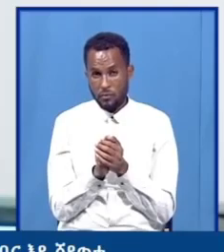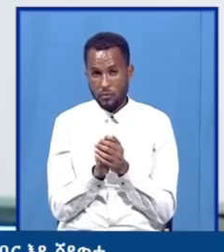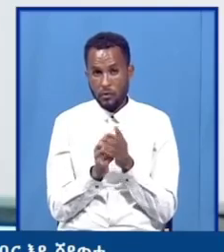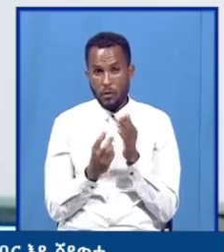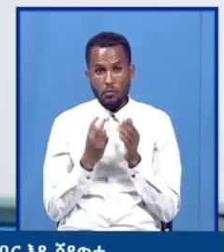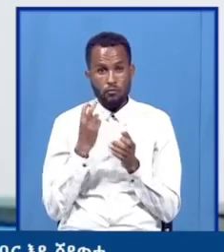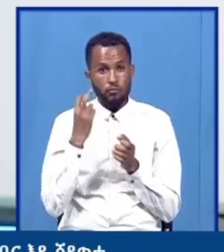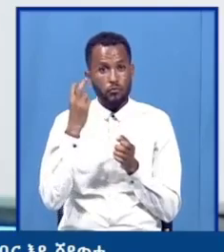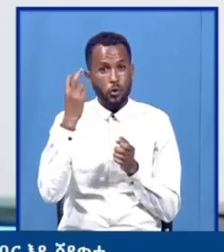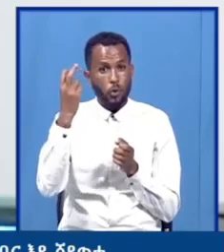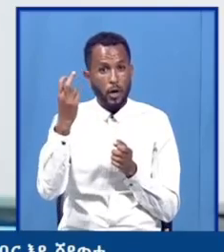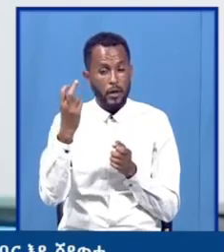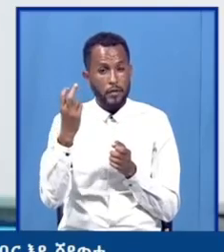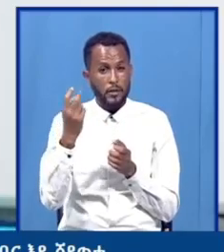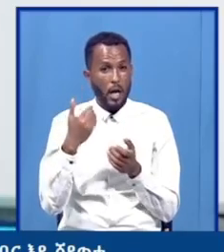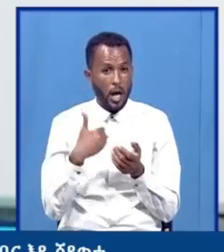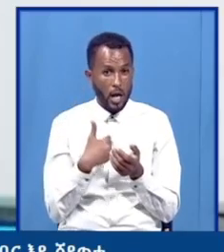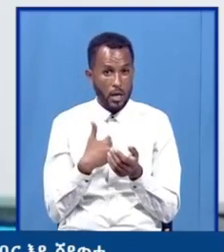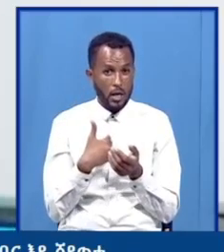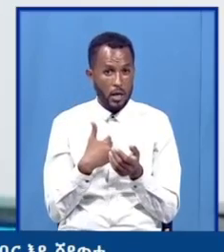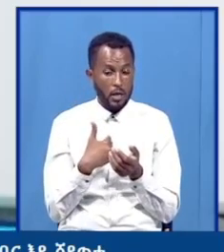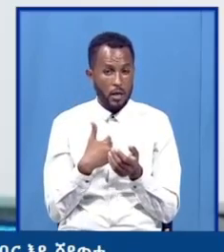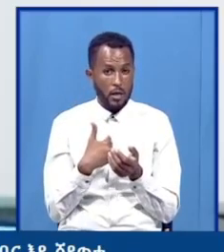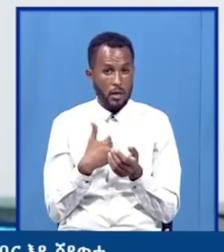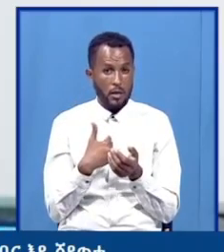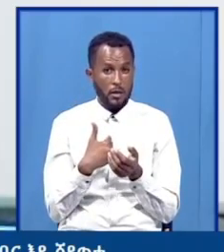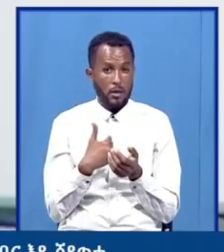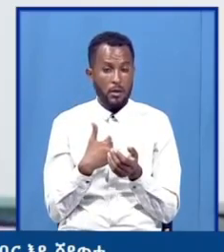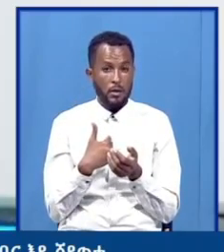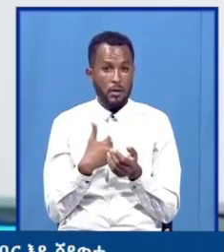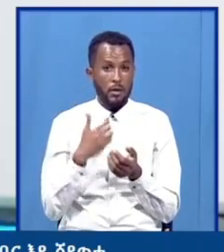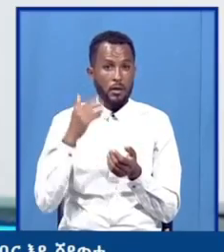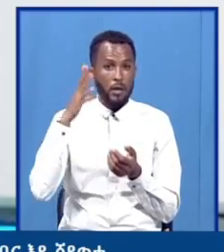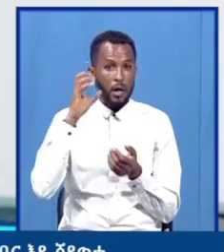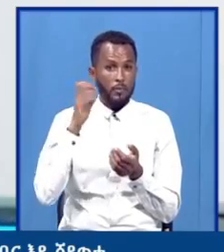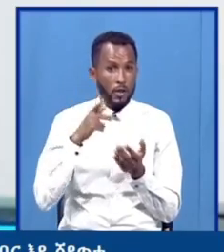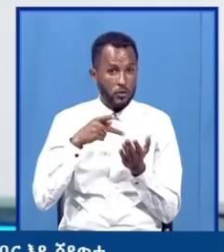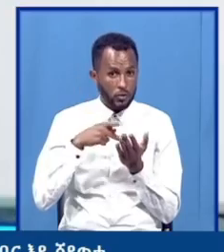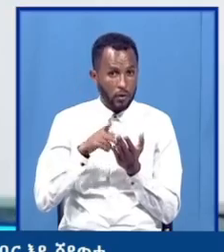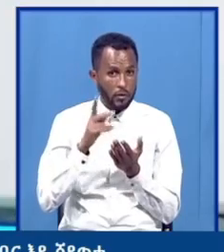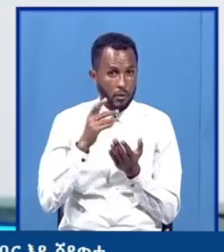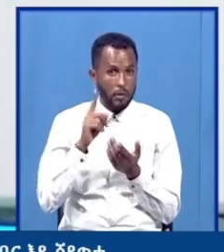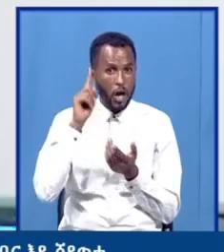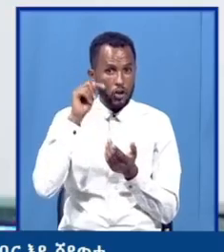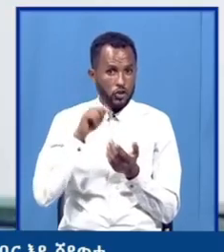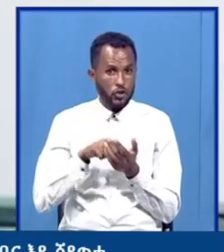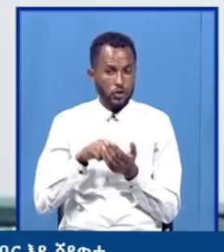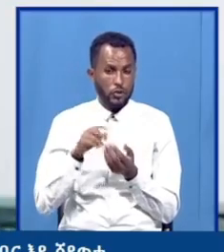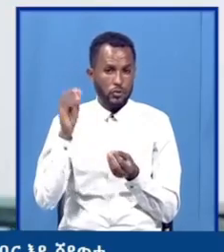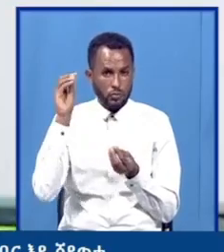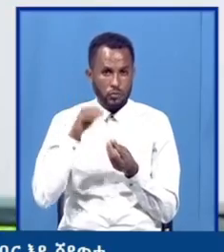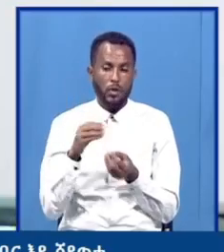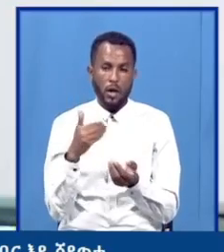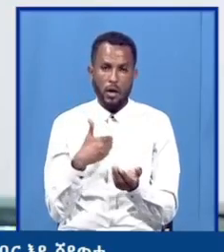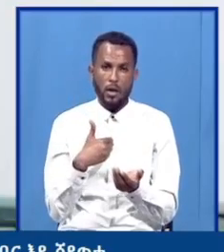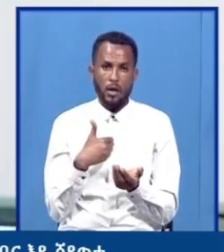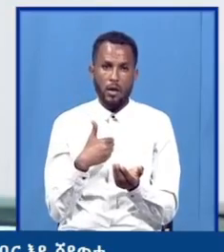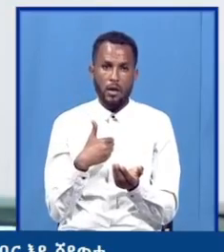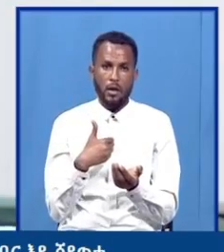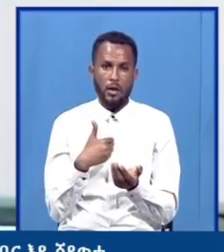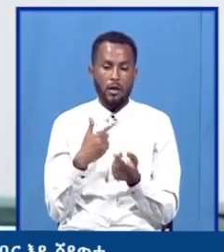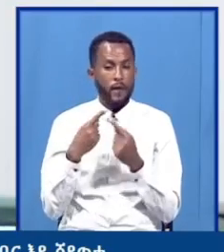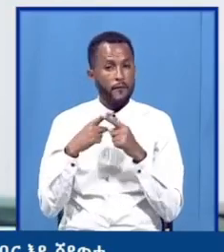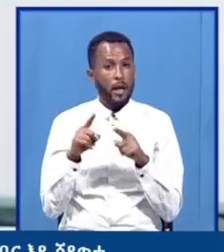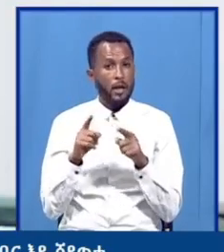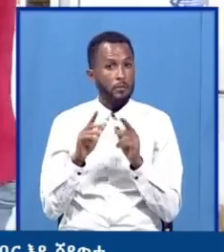ترانسبورت لني العرسو حدا ترانسبورت هزي بيانس حمسة عرش تخفل لنا ورك هزي شقيقة لا يغوين مستفى علي